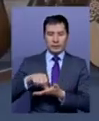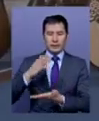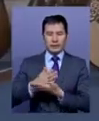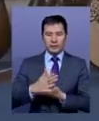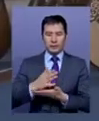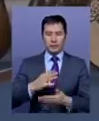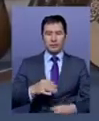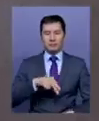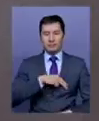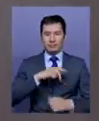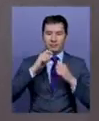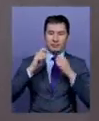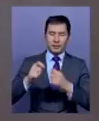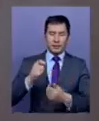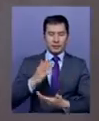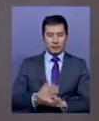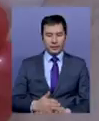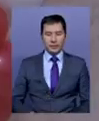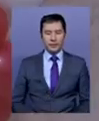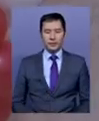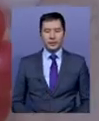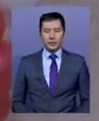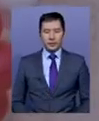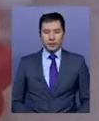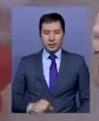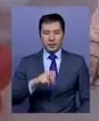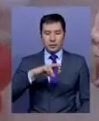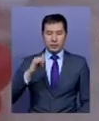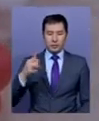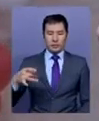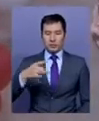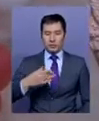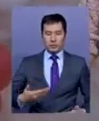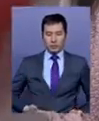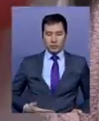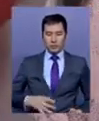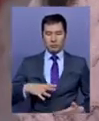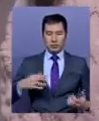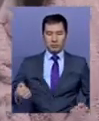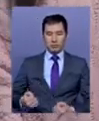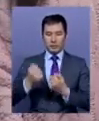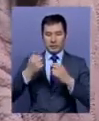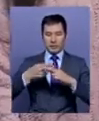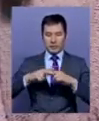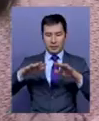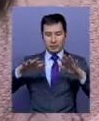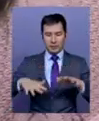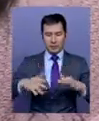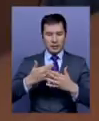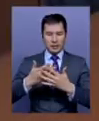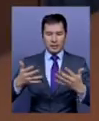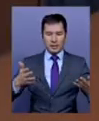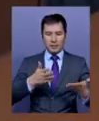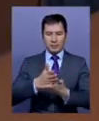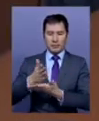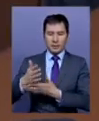мен бүлдіршіндердің өнері көпшілікті тәнті етті. Алатау ауданы тұрғындарына қолдау көрсетіп отырған бұл мекемеде түрлі бағыттағы